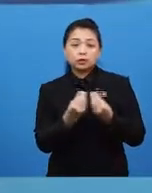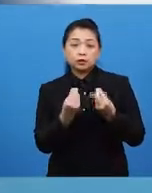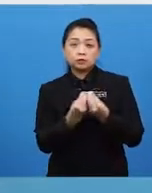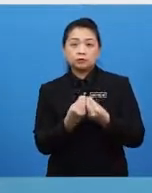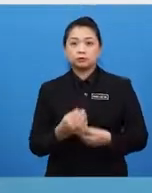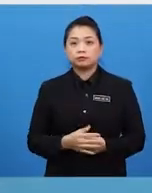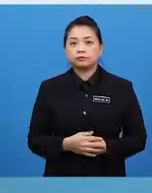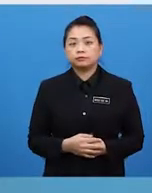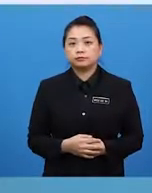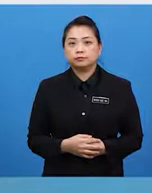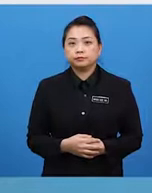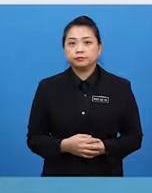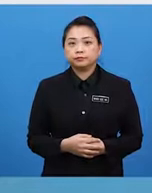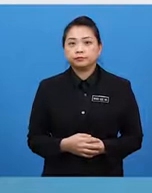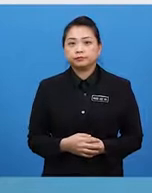Hai